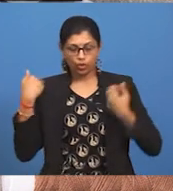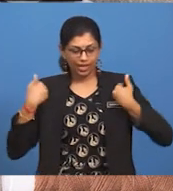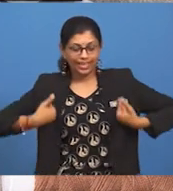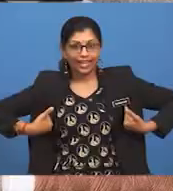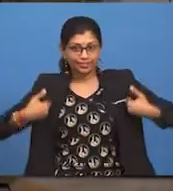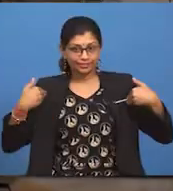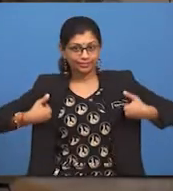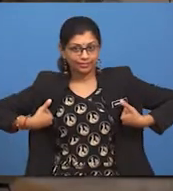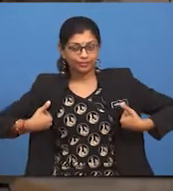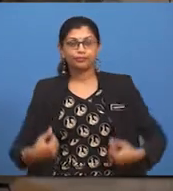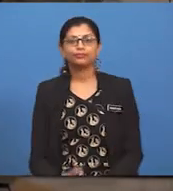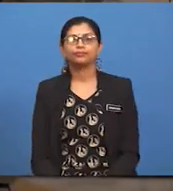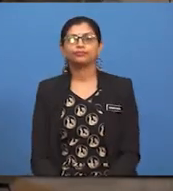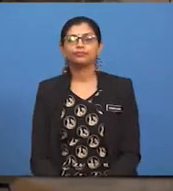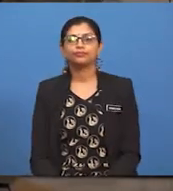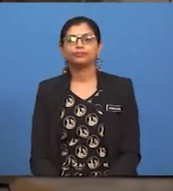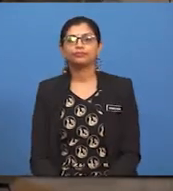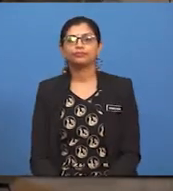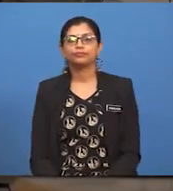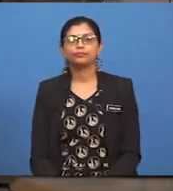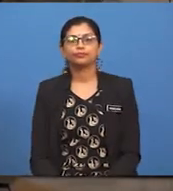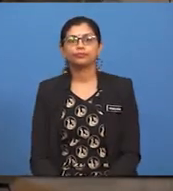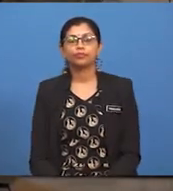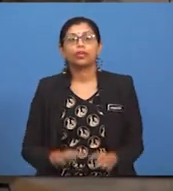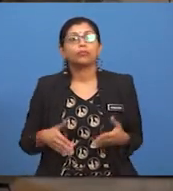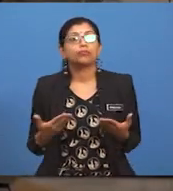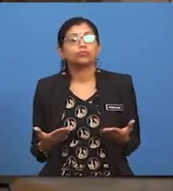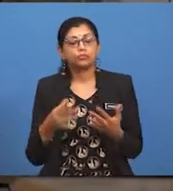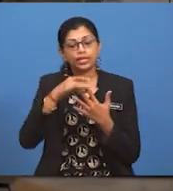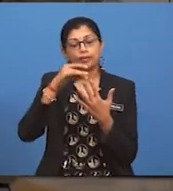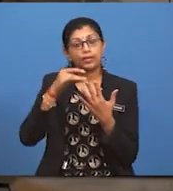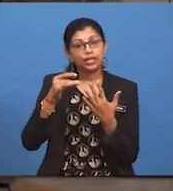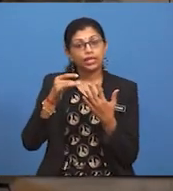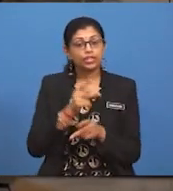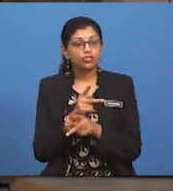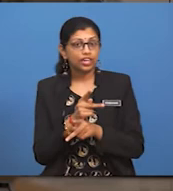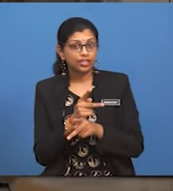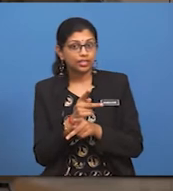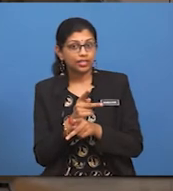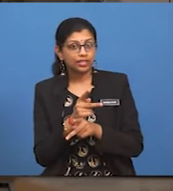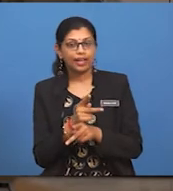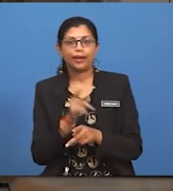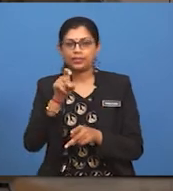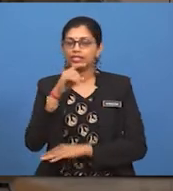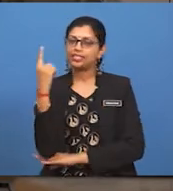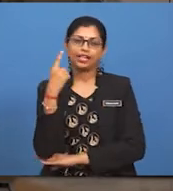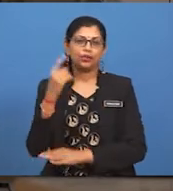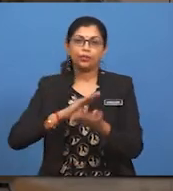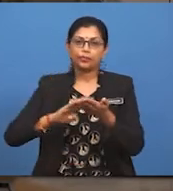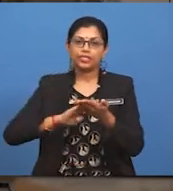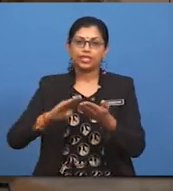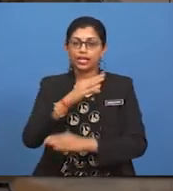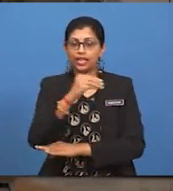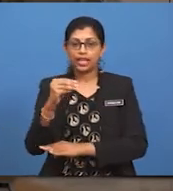pola. Cara penyimpanan alatan ini perlu sentiasa bersihkan dan simpan di permukaan yang